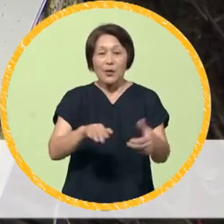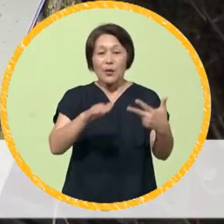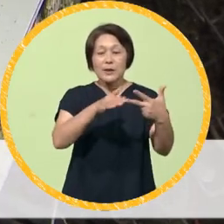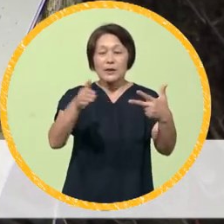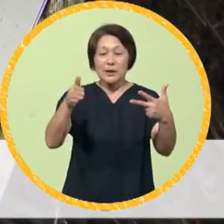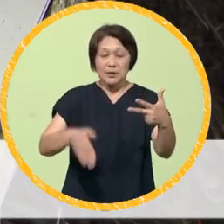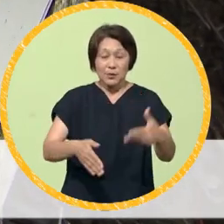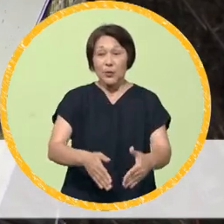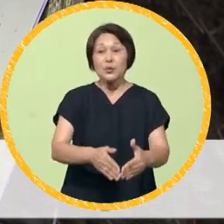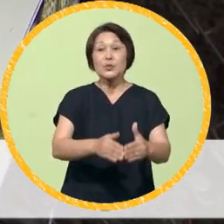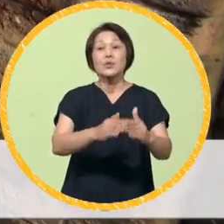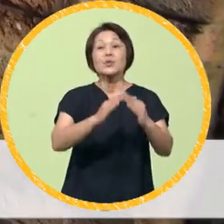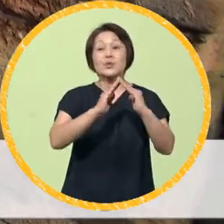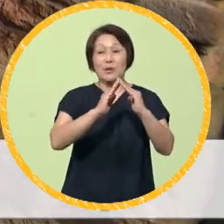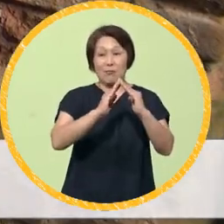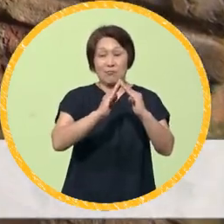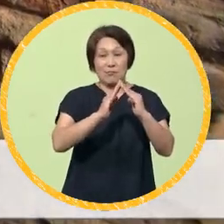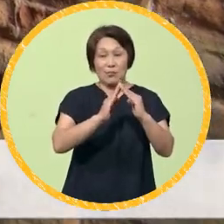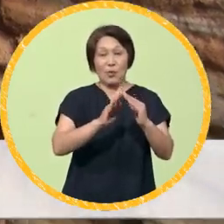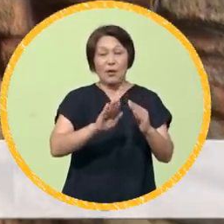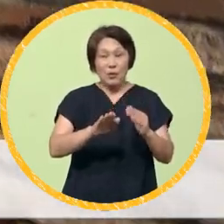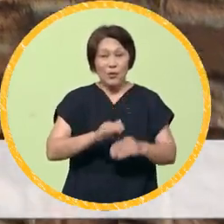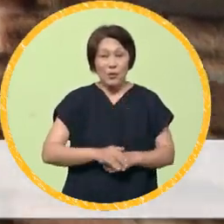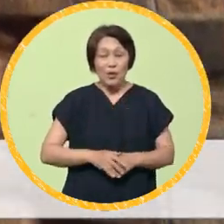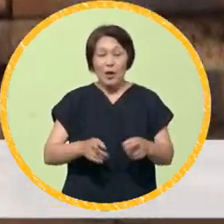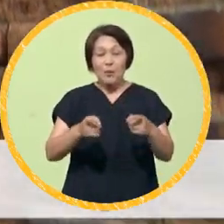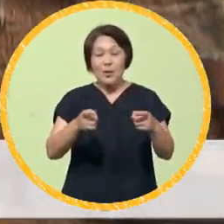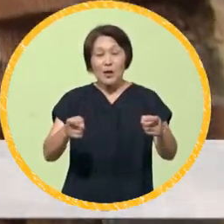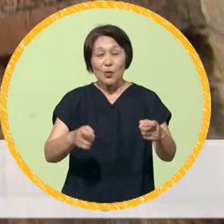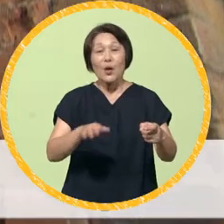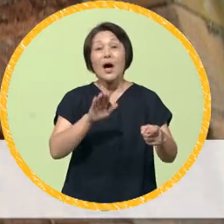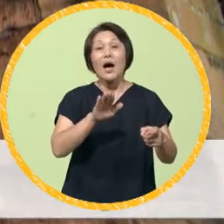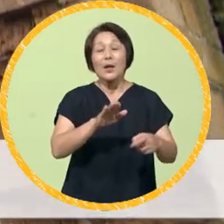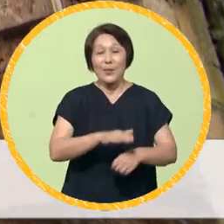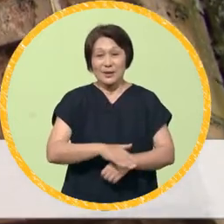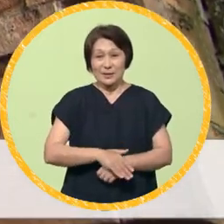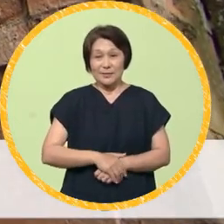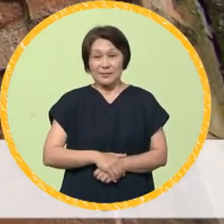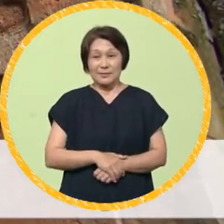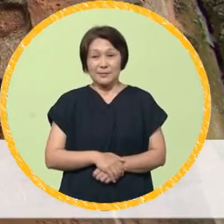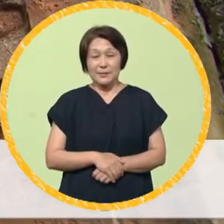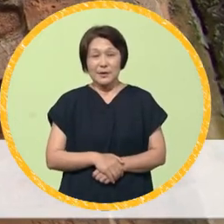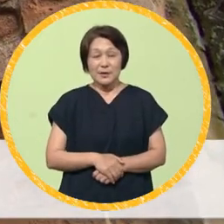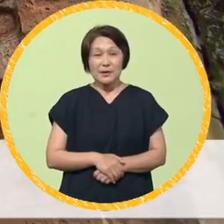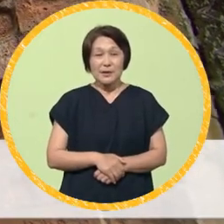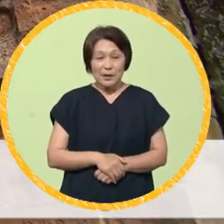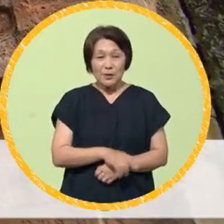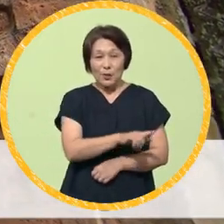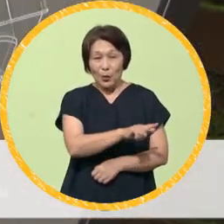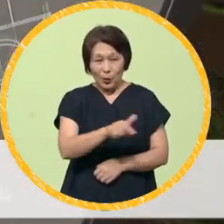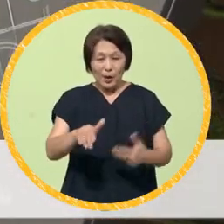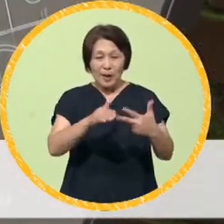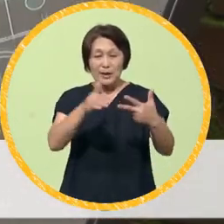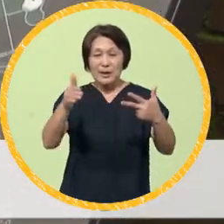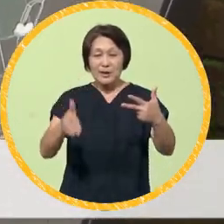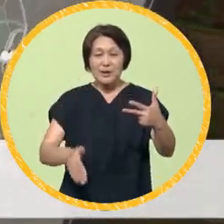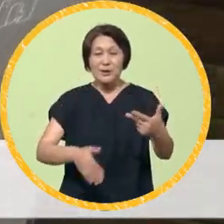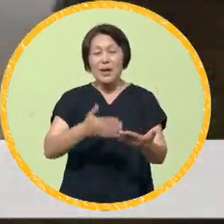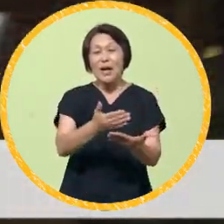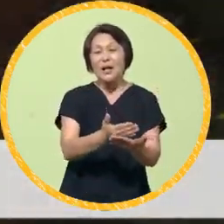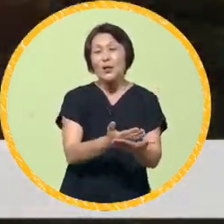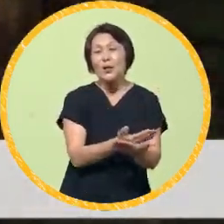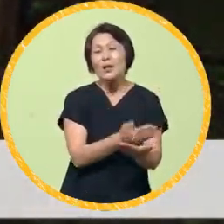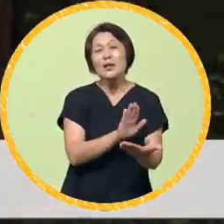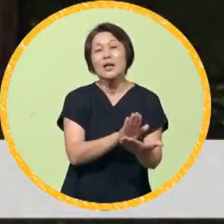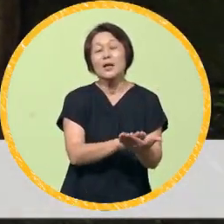ので、はい、ちょうど砲台とかがあるんで海軍の港として記載が。 じゃあ残ってるんですね。ここ 。そうです、はい、島の中